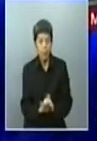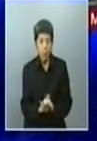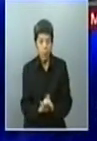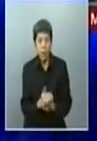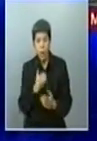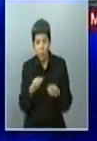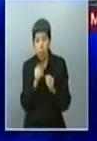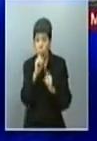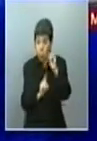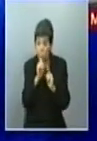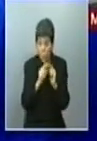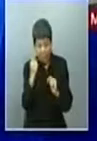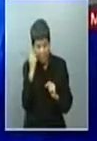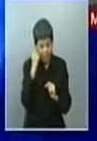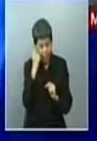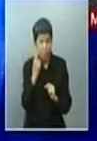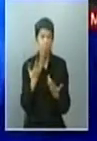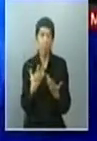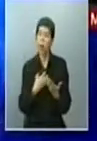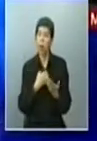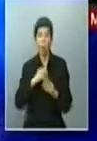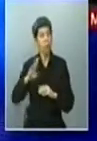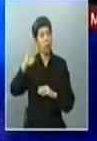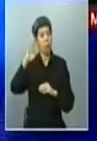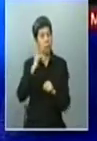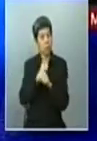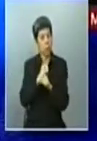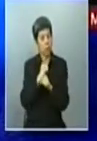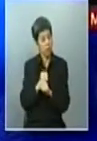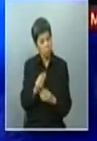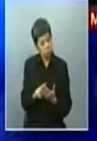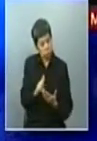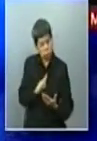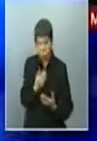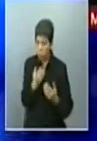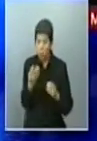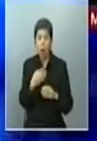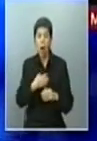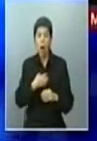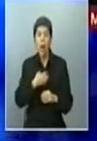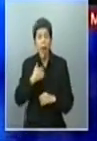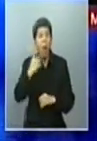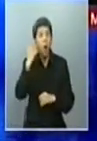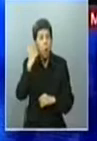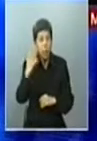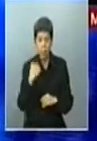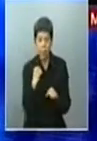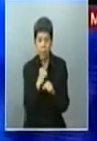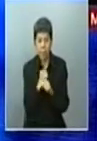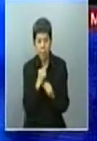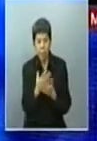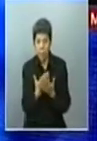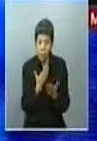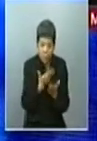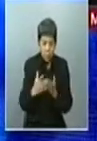ผู้ถือหุ้นเองเนี่ยก็จะพยายามกดดันนะครับให้บริษัทสร้างผลตอบแทนให้สูงขึ้นนะครับก็เราคาดว่าจะเห็นมีการเข้าซื้อกิจการ